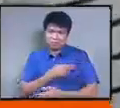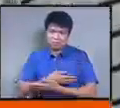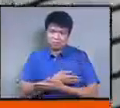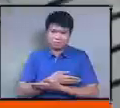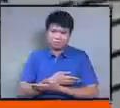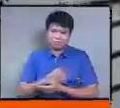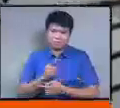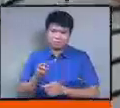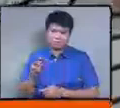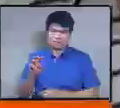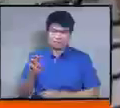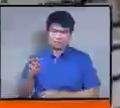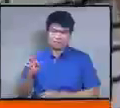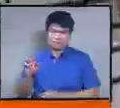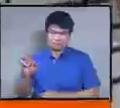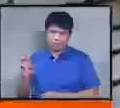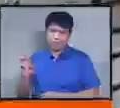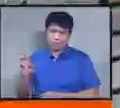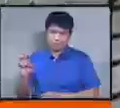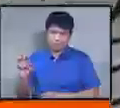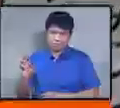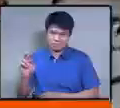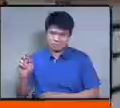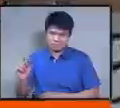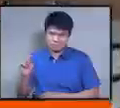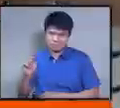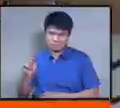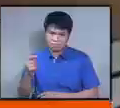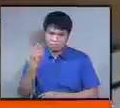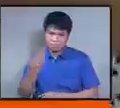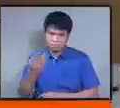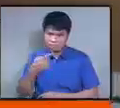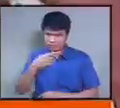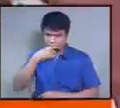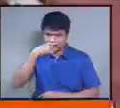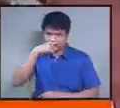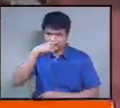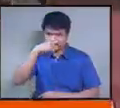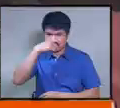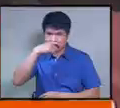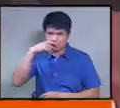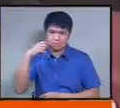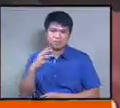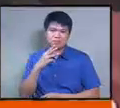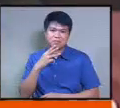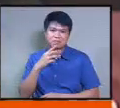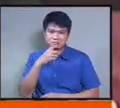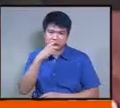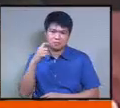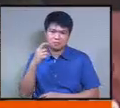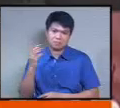pero noong Martes ay tuluyan na siyang binawian ng buhay dahil sa severe dehydration. Ginaisip na lang ako nga mas safe siya dito,